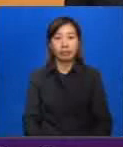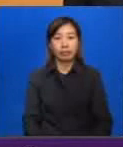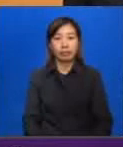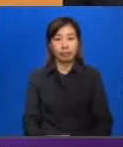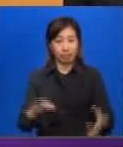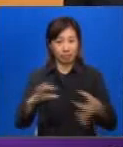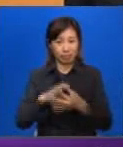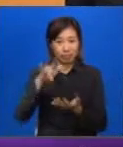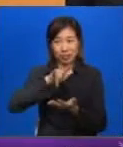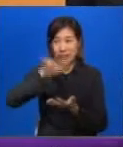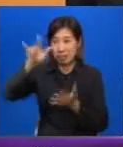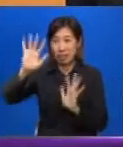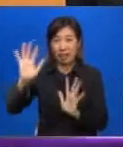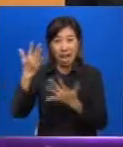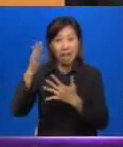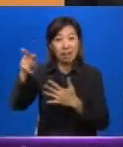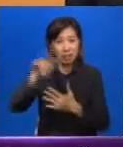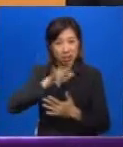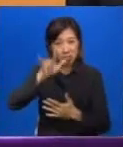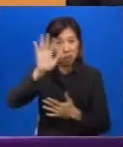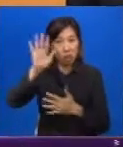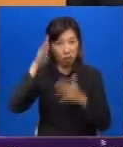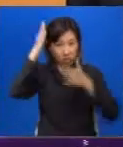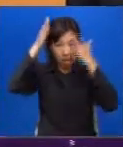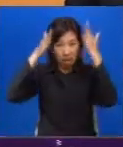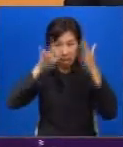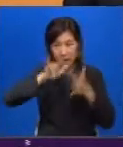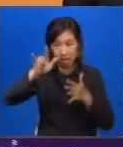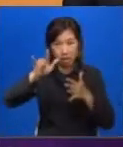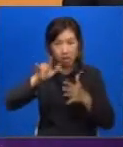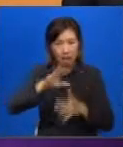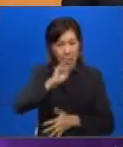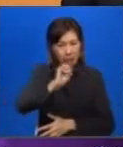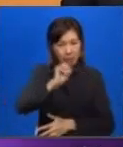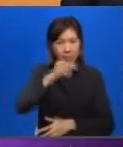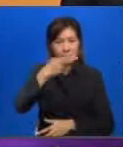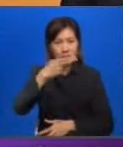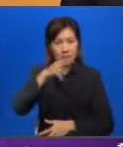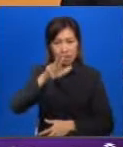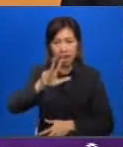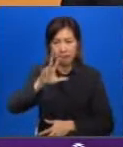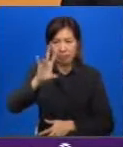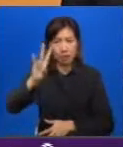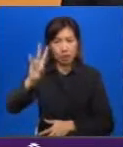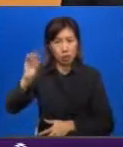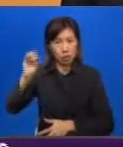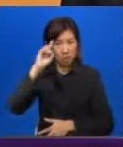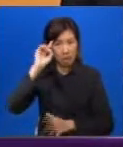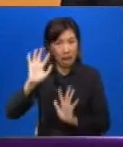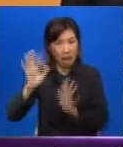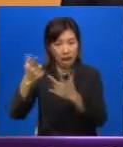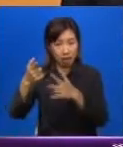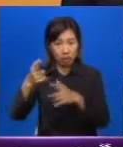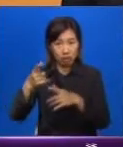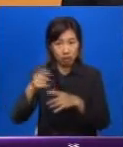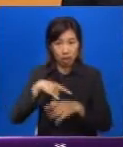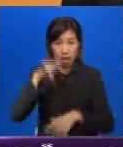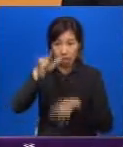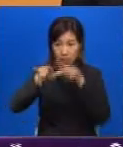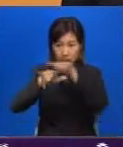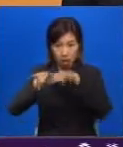หายไปอย่างลึกลับของสายการบินมาเลเซียแอร์ไลน์เที่ยวบินที่ MH370 หายไปพร้อมกับผู้โดยสาร